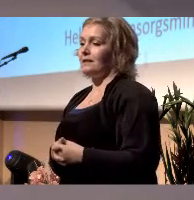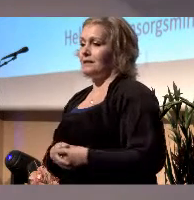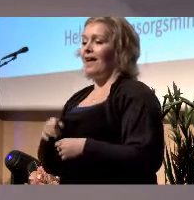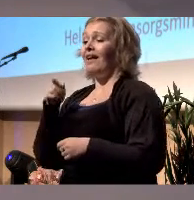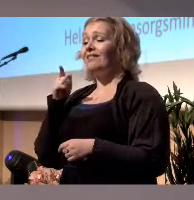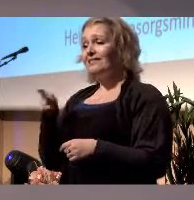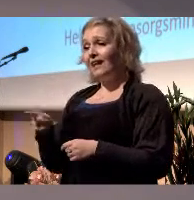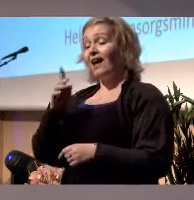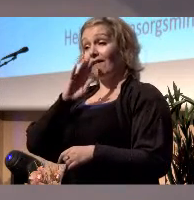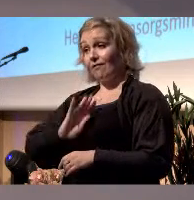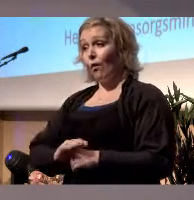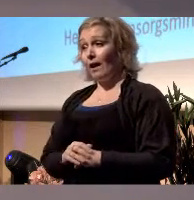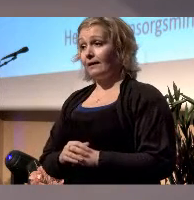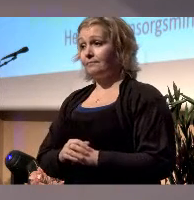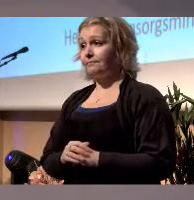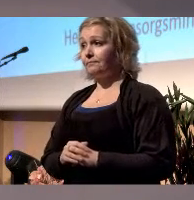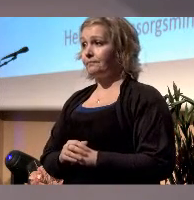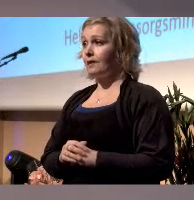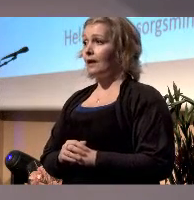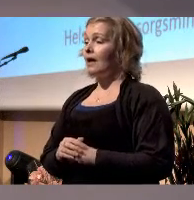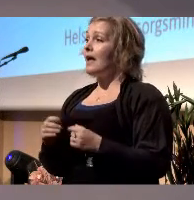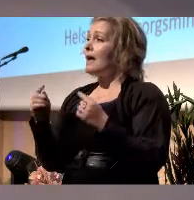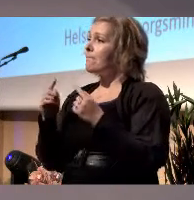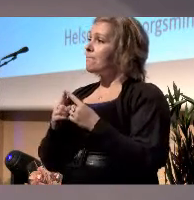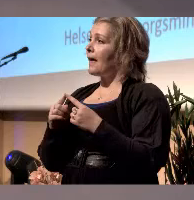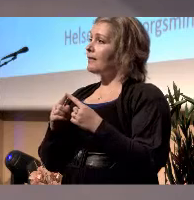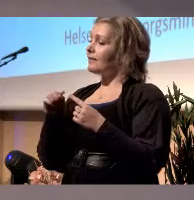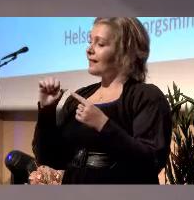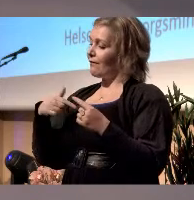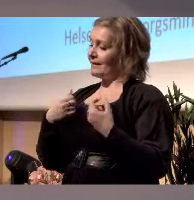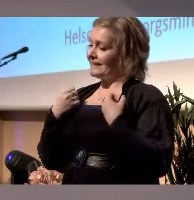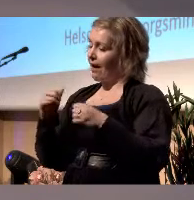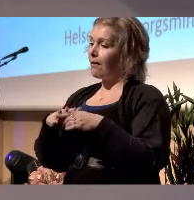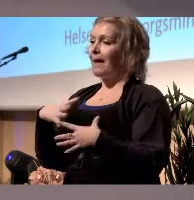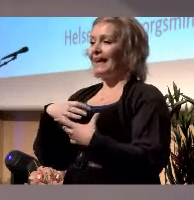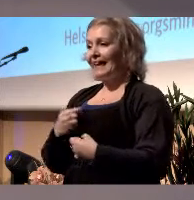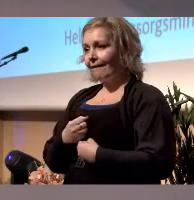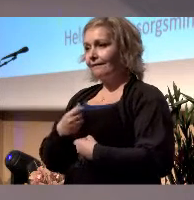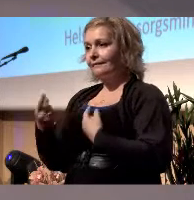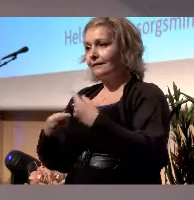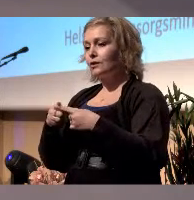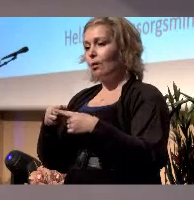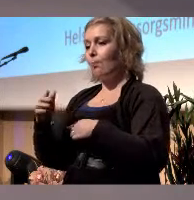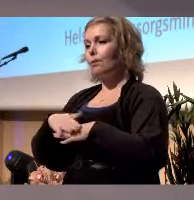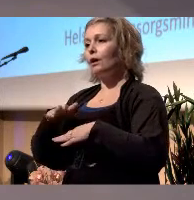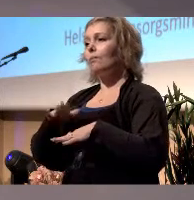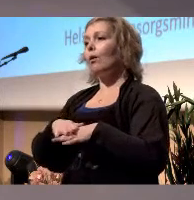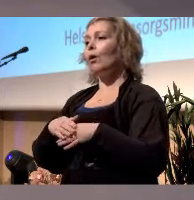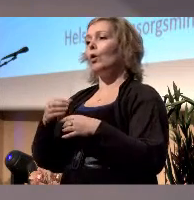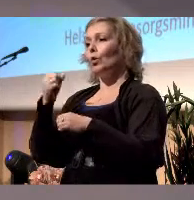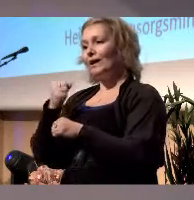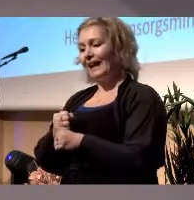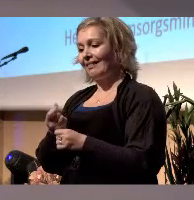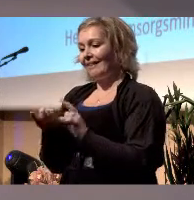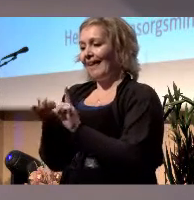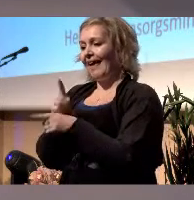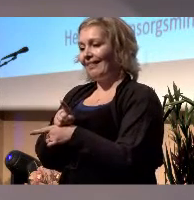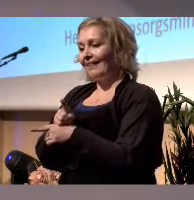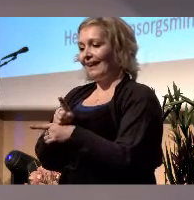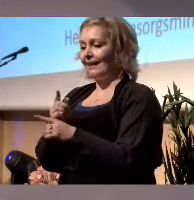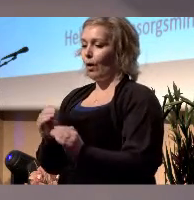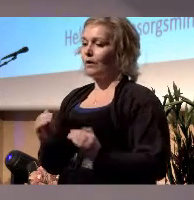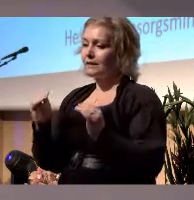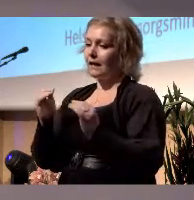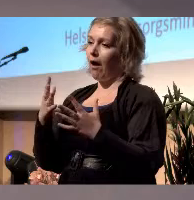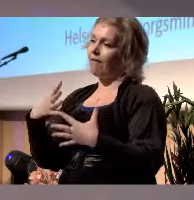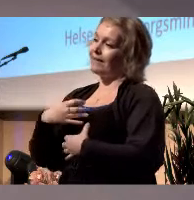Det alvorlig. Vi derfor i gang med et kreftløft som bygger på konkrete endringer i organiseringen